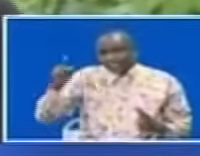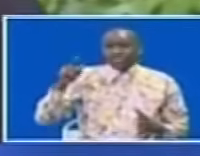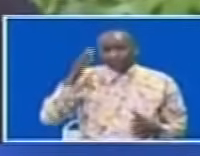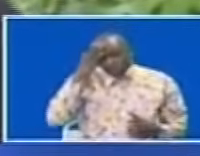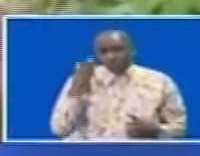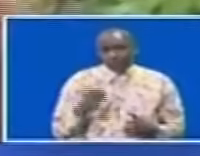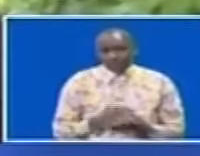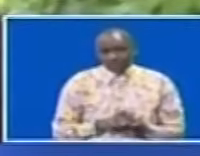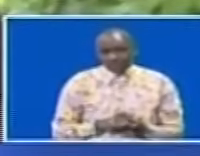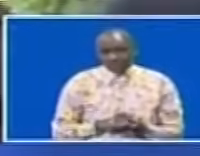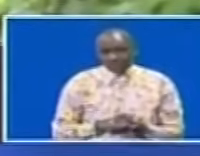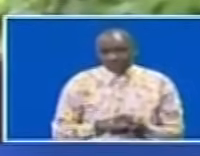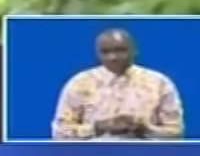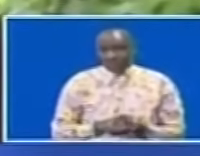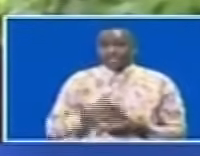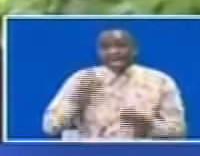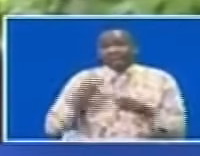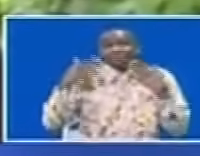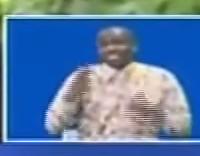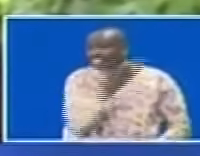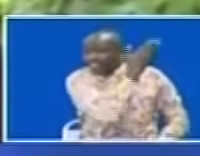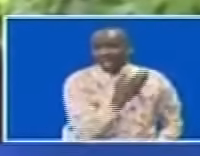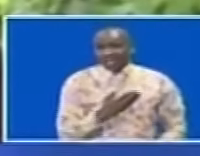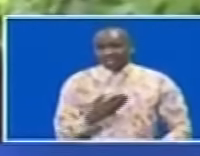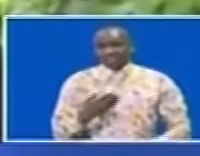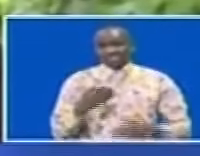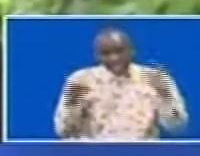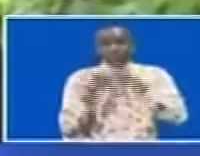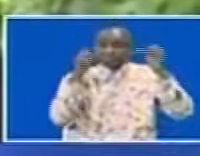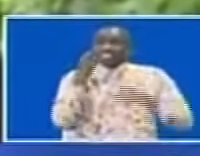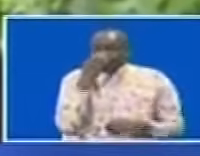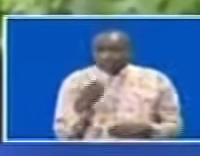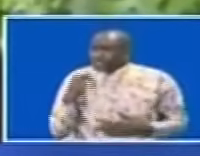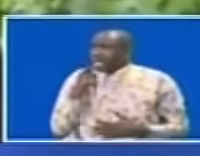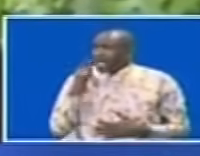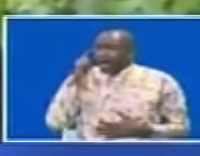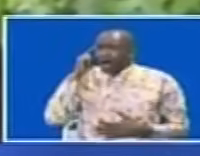hivi ati umetajwa huko. Sasa kwanza nikafikiria